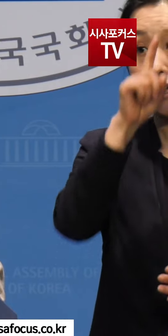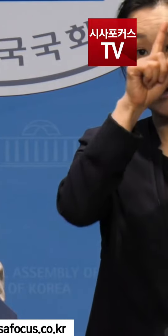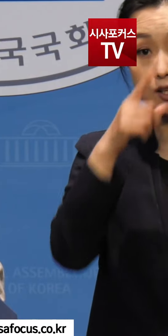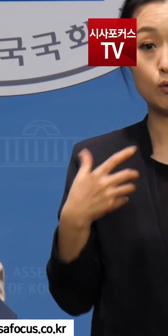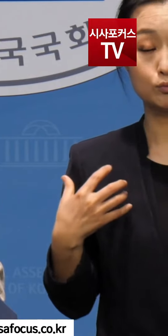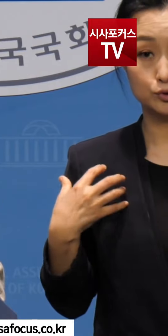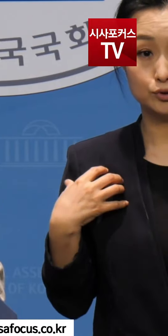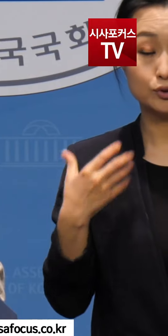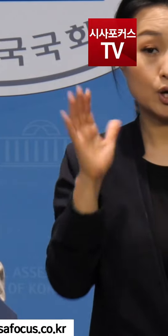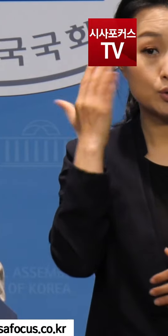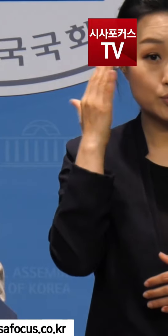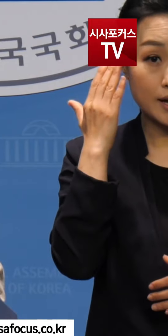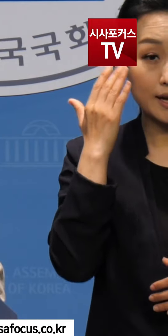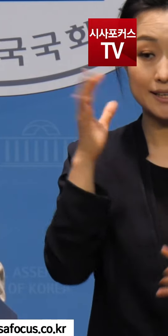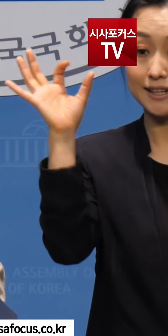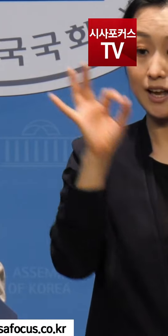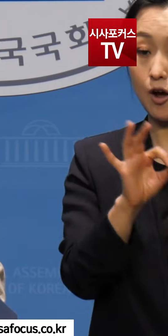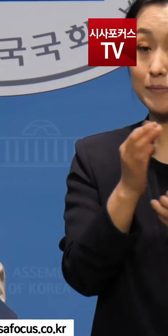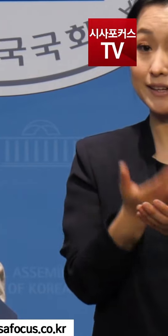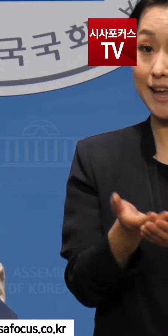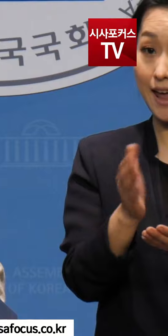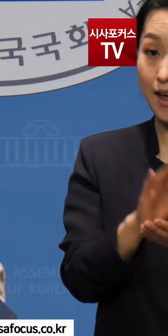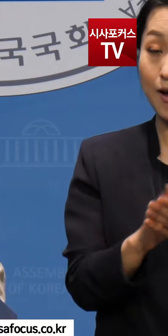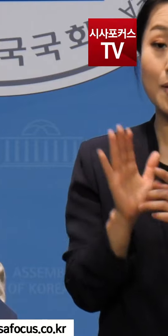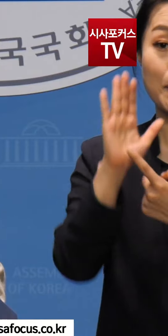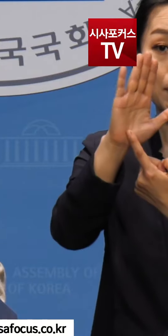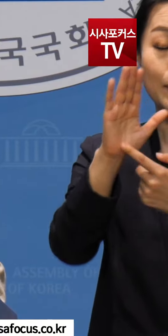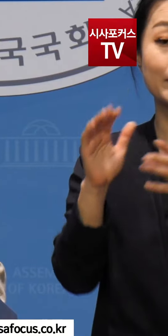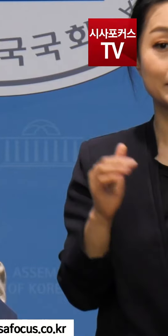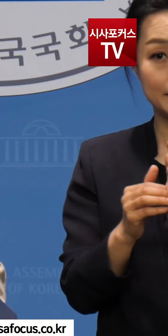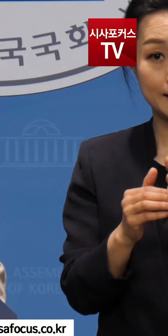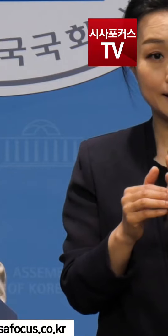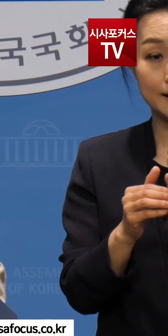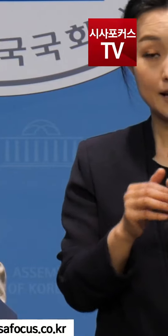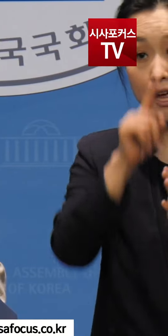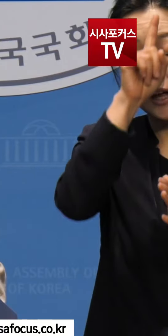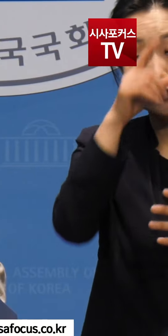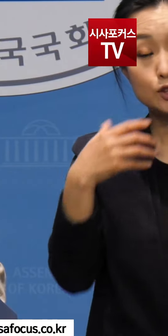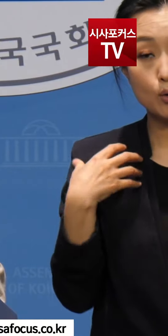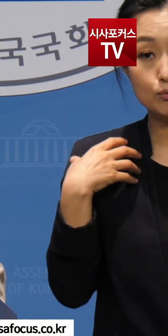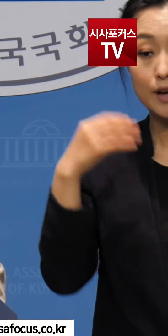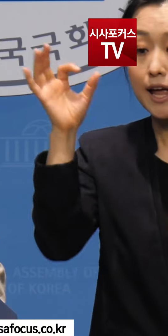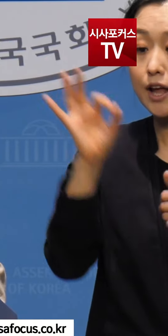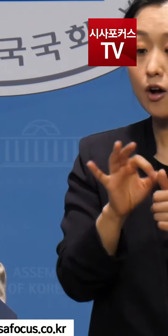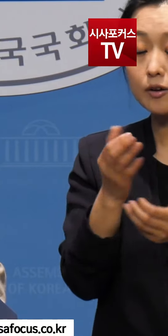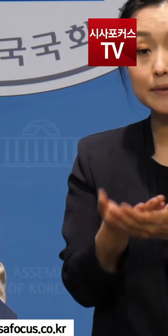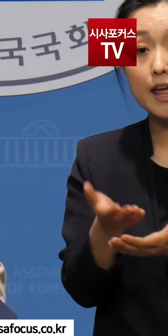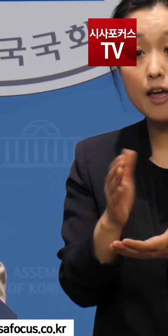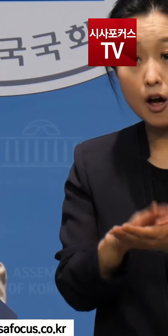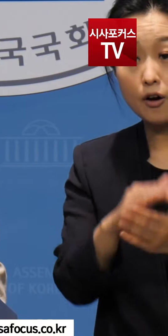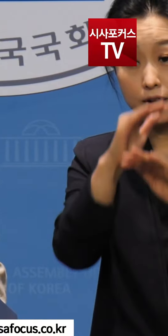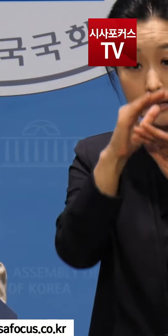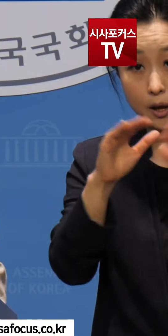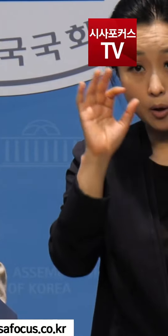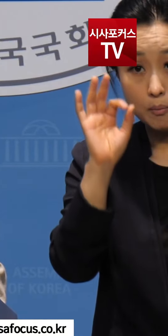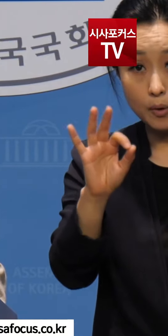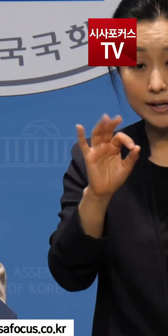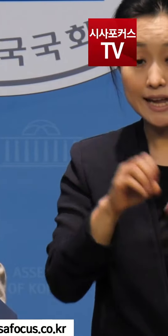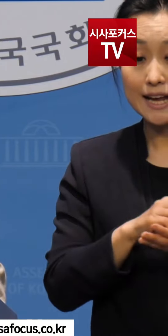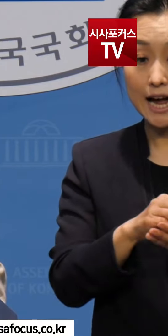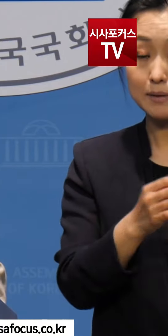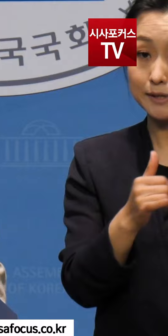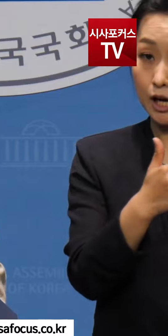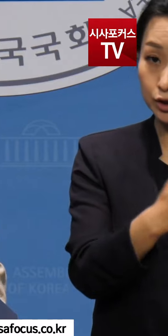정부는 최근 연금 개혁안을 발표했습니다. 정부의 연금 개혁안은 가입자